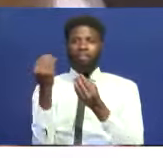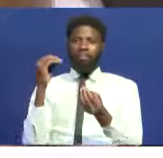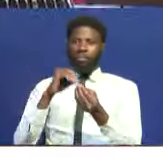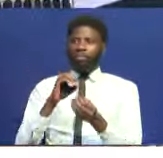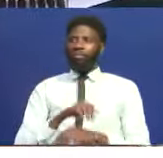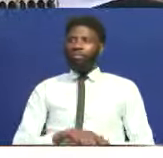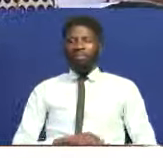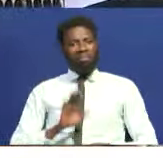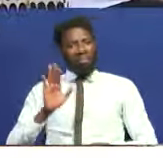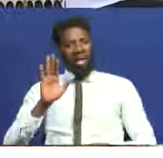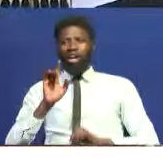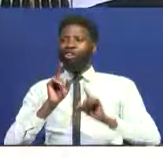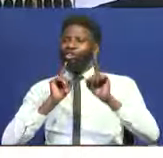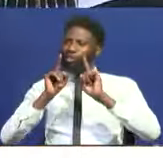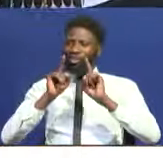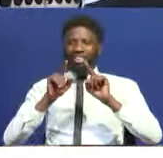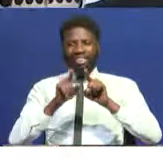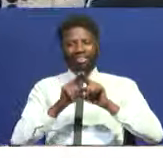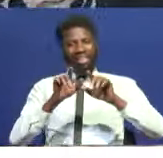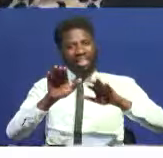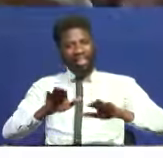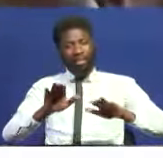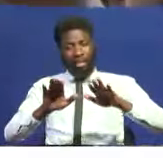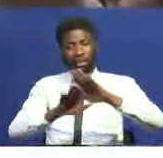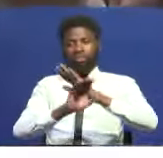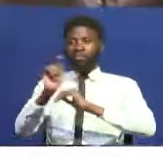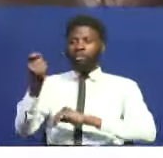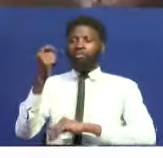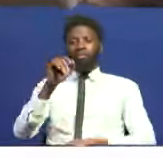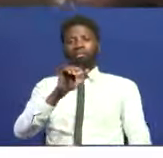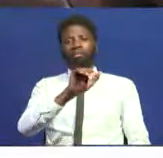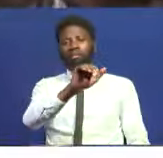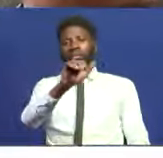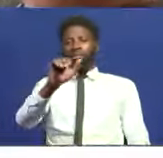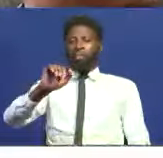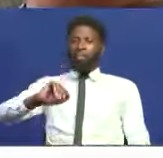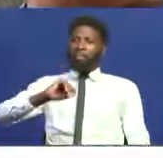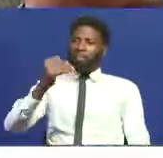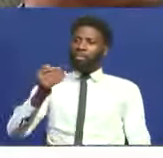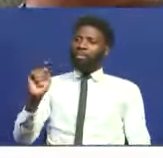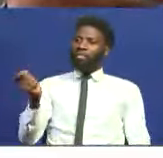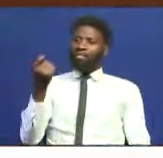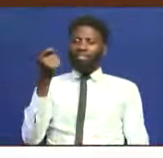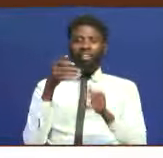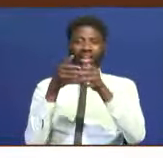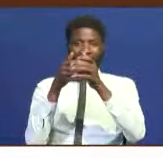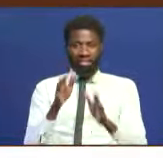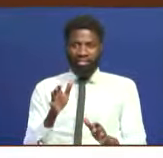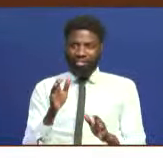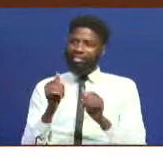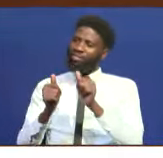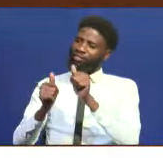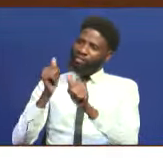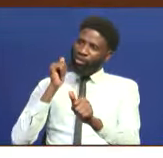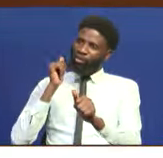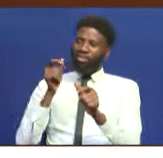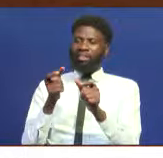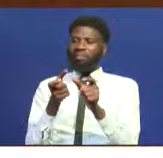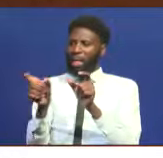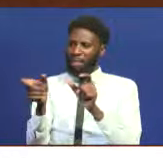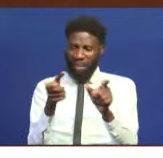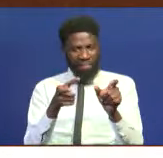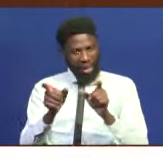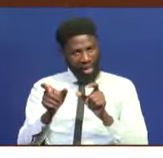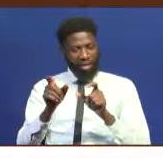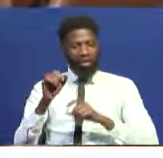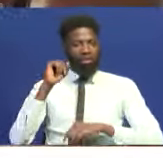katika hotuba yake, naibu rais badala yake aliwataka viongozi wa Mlima Kenya kukataa siasa za migawanyiko na kuzingatia